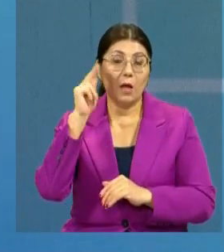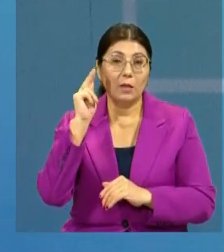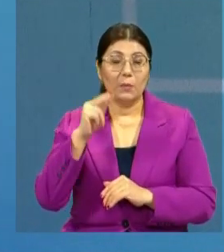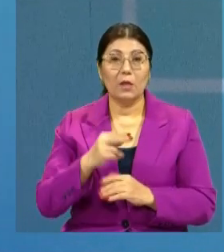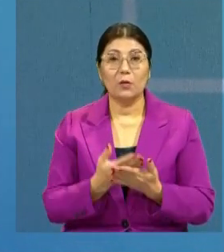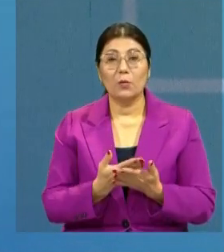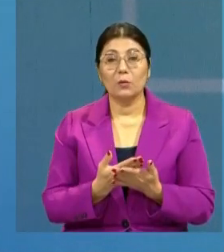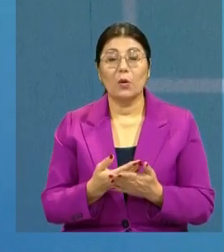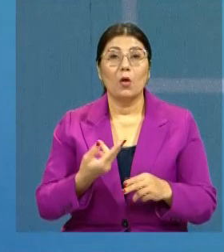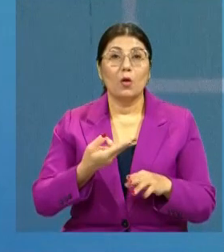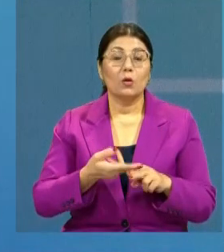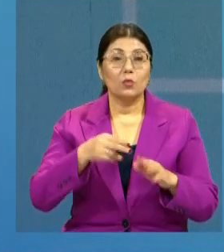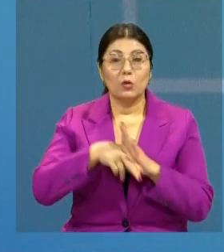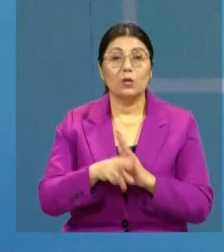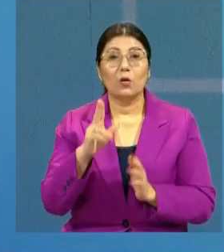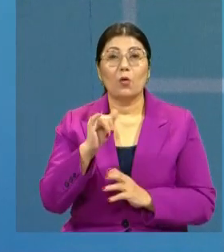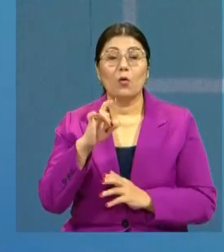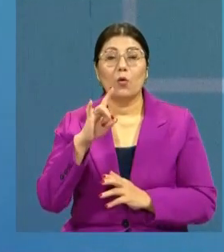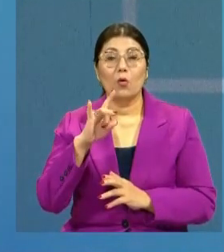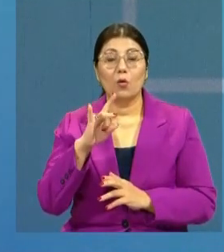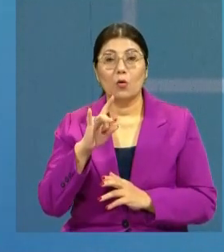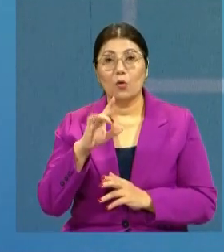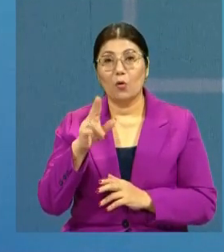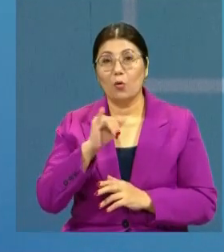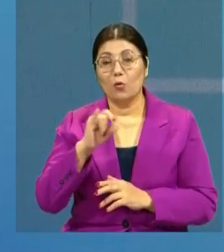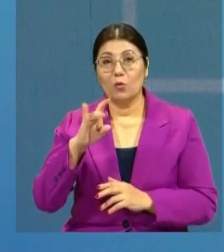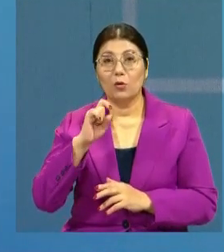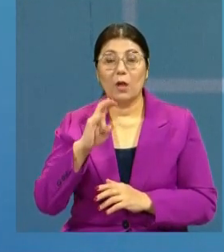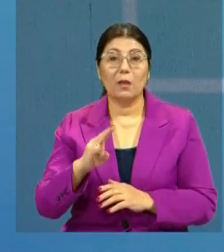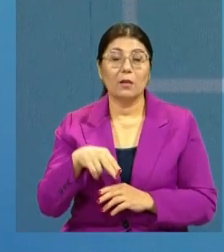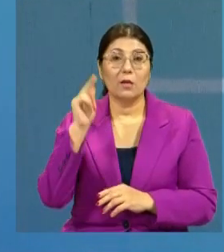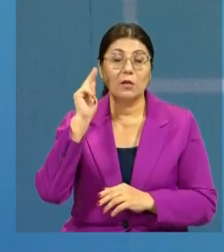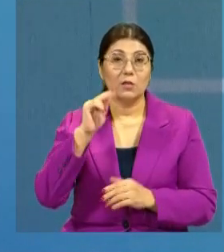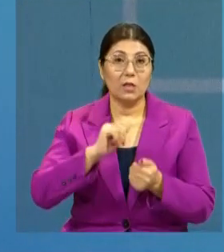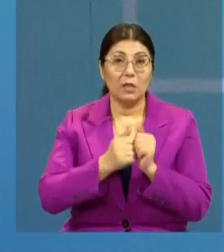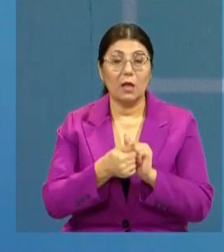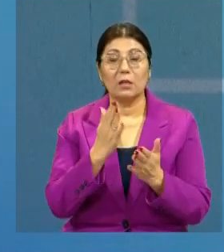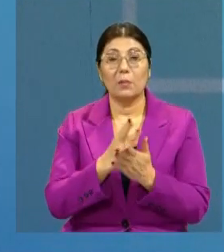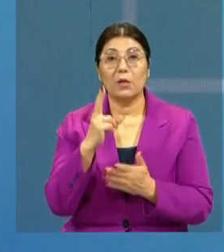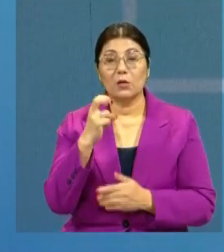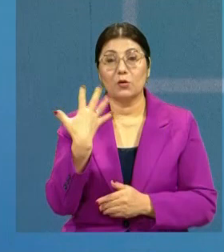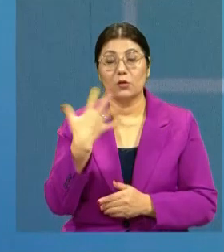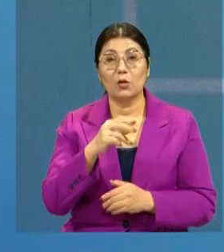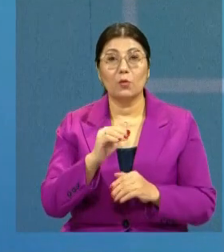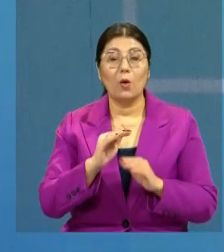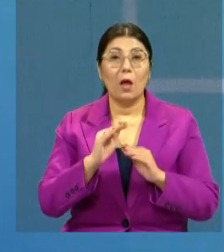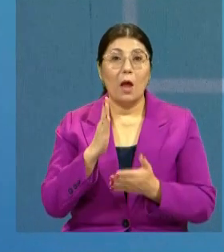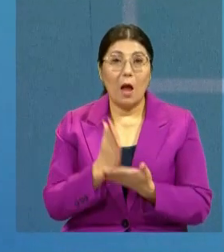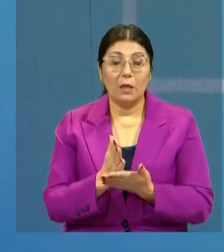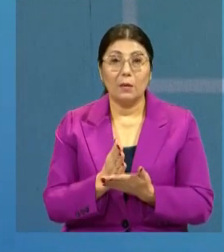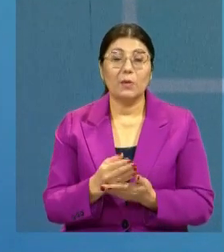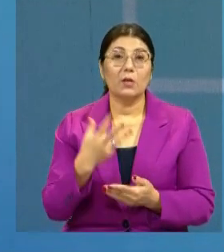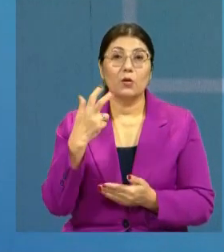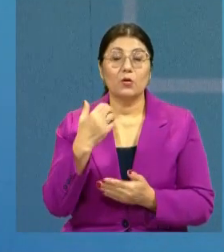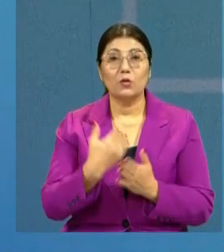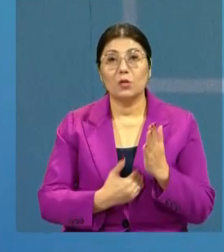ішінде Құран жаттағандар бар, мәселен 200-ден астамы Құран жаттап, одан бөлек жаңағы 300-ден астамы